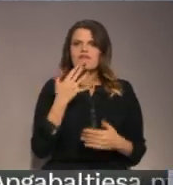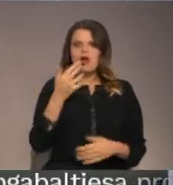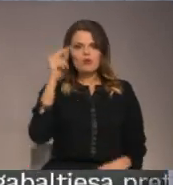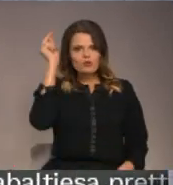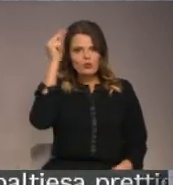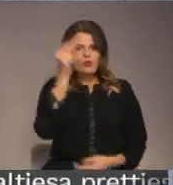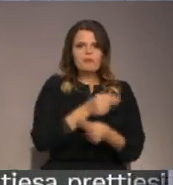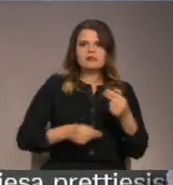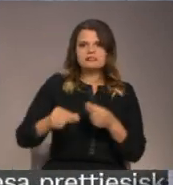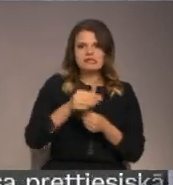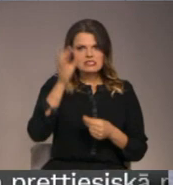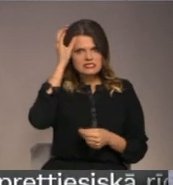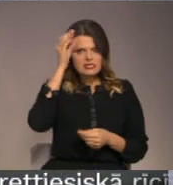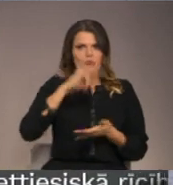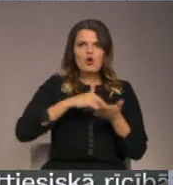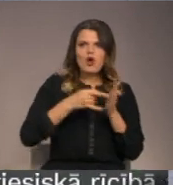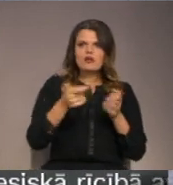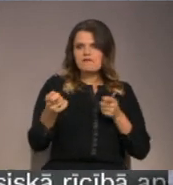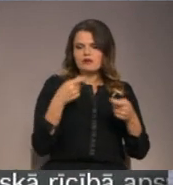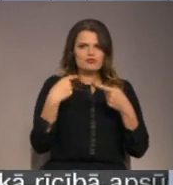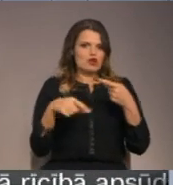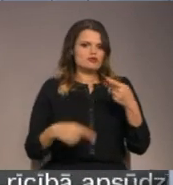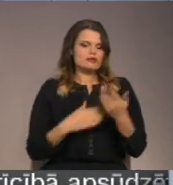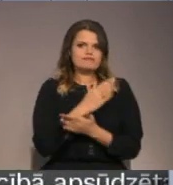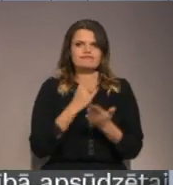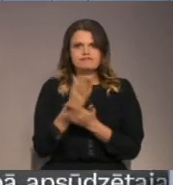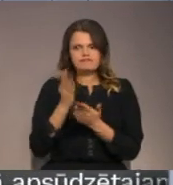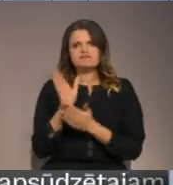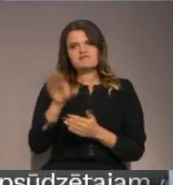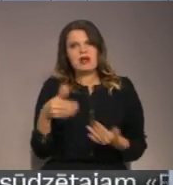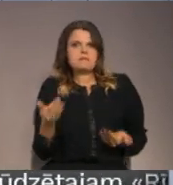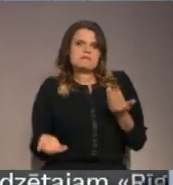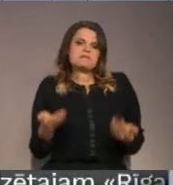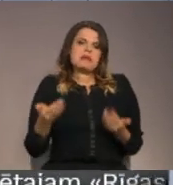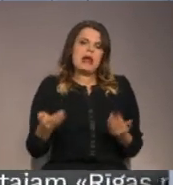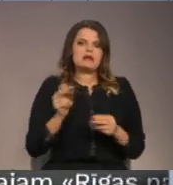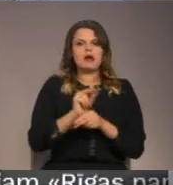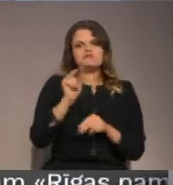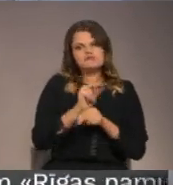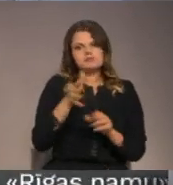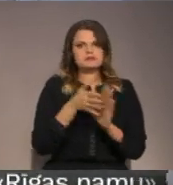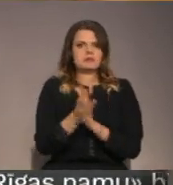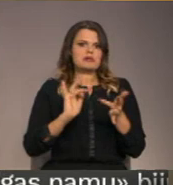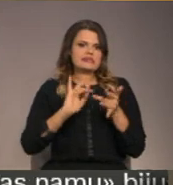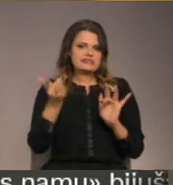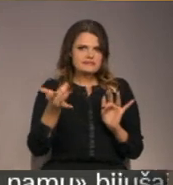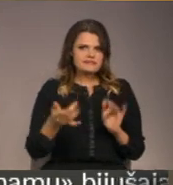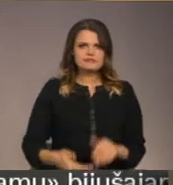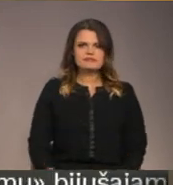kursi, komerczinības, projektu vadīšana un daudzas citas jomas, kuras var mēģināt īstenot arī strādājot attālināti.